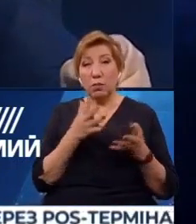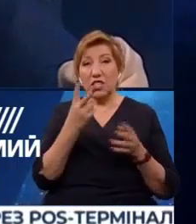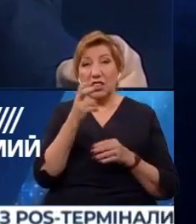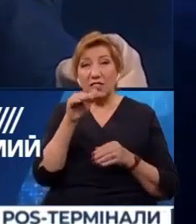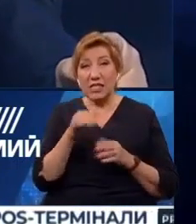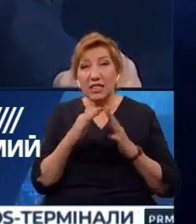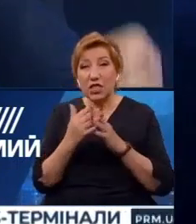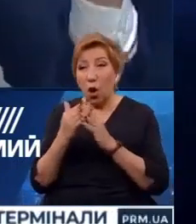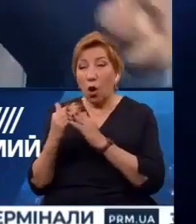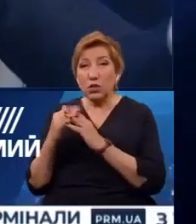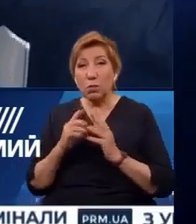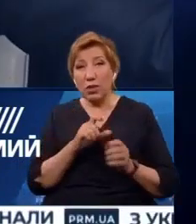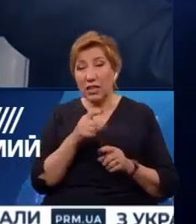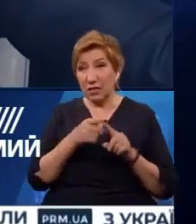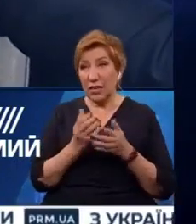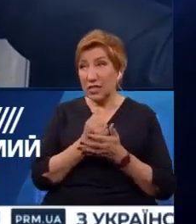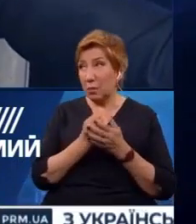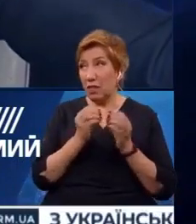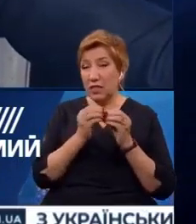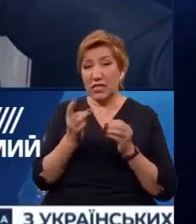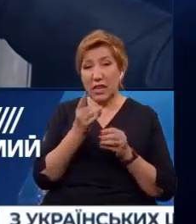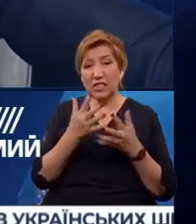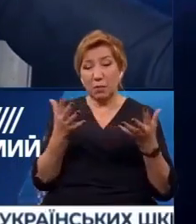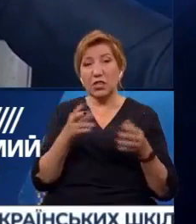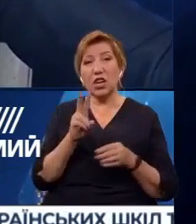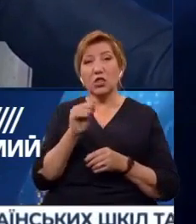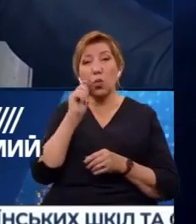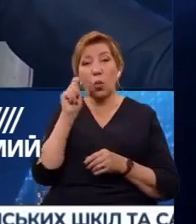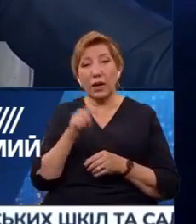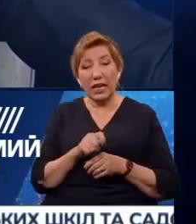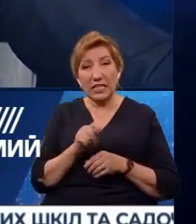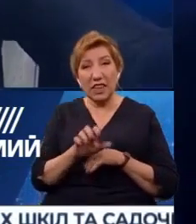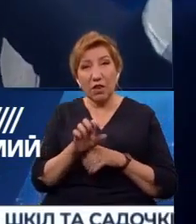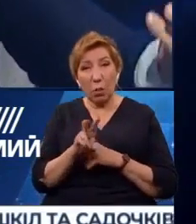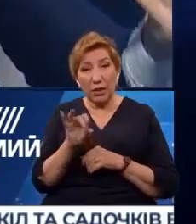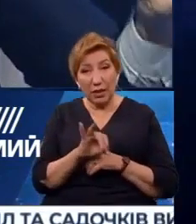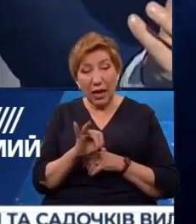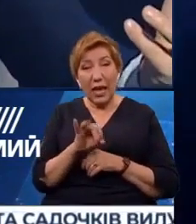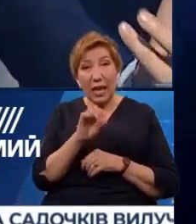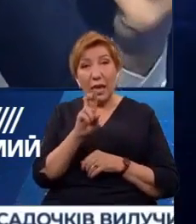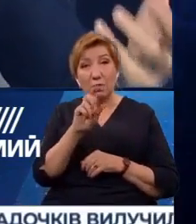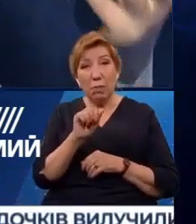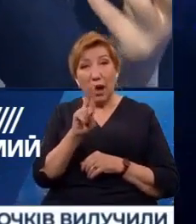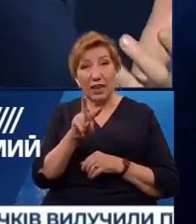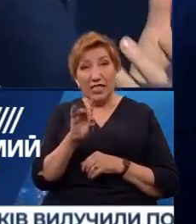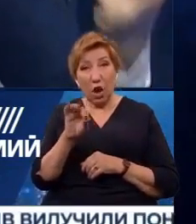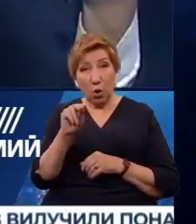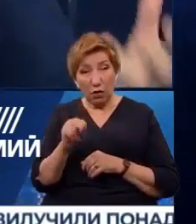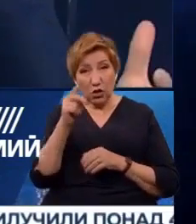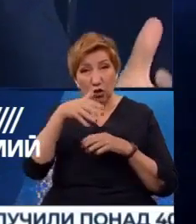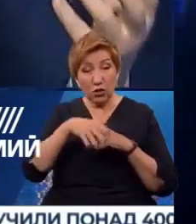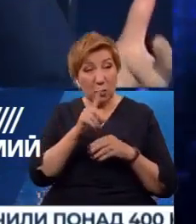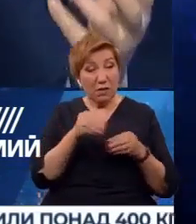200 тисяч господарств, які заробляють 10 разів більше, ніж українські сільгоспвиробники. І Бальцерович розумів, що дати